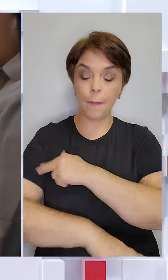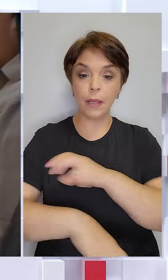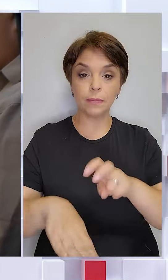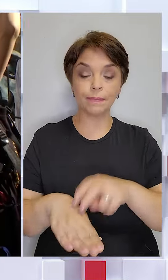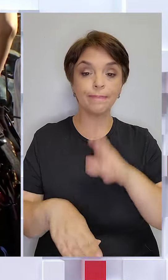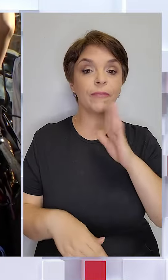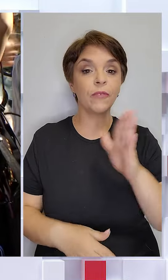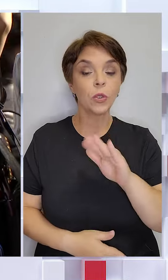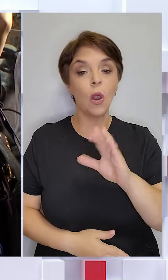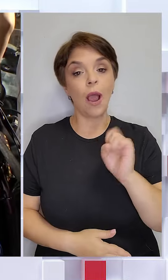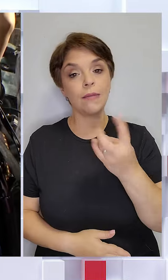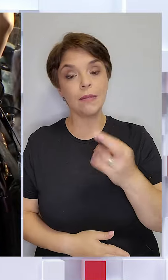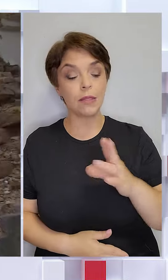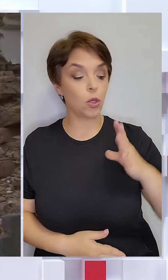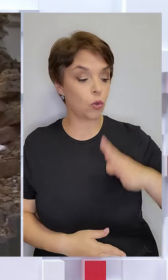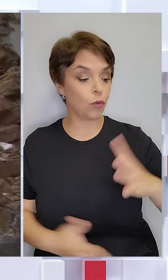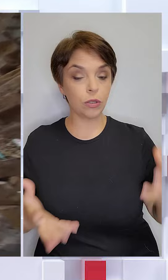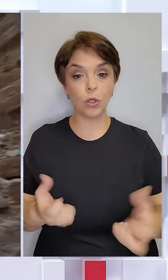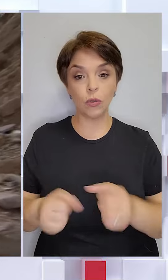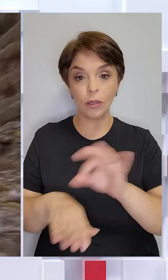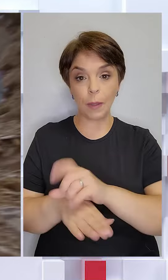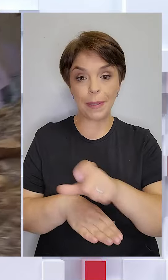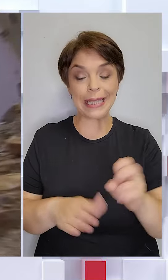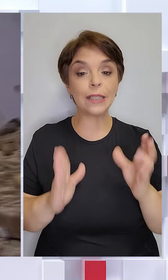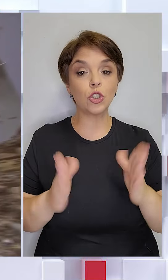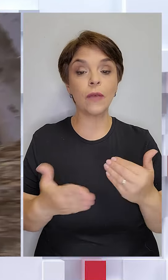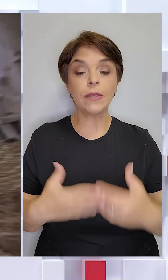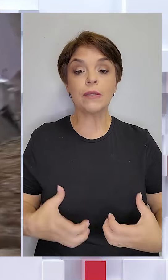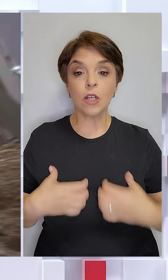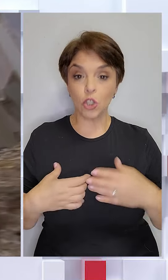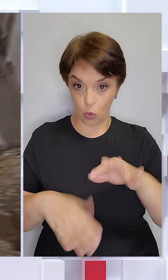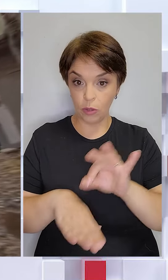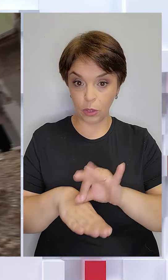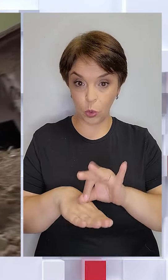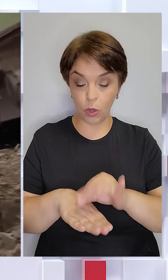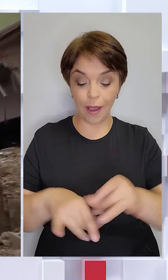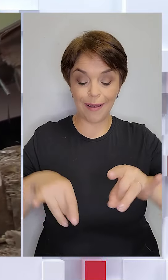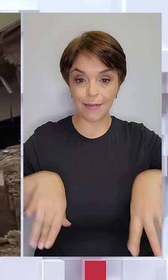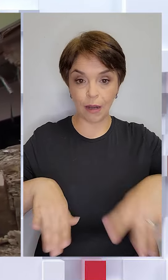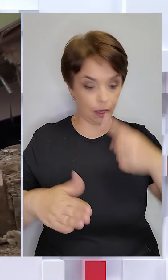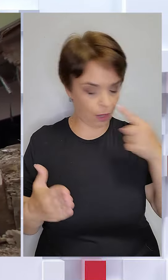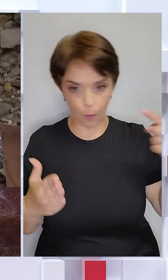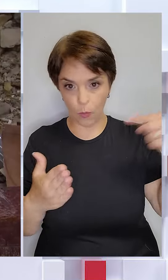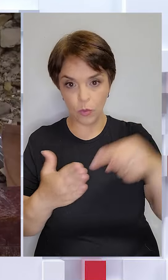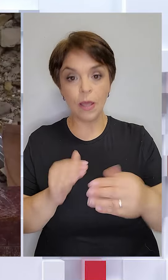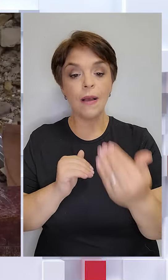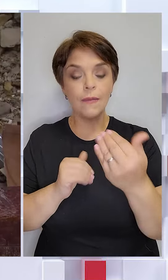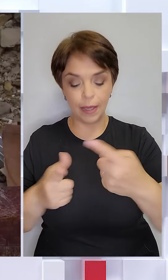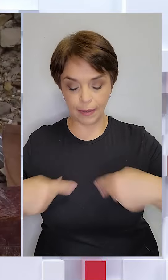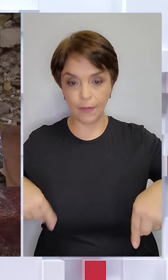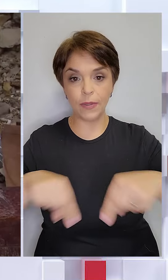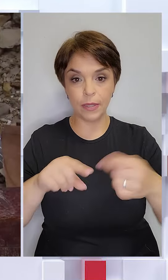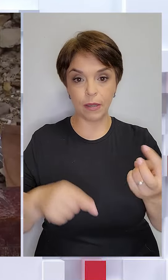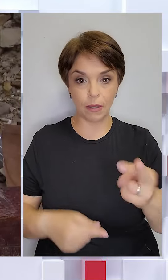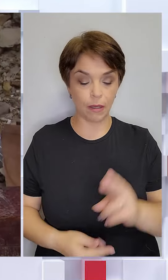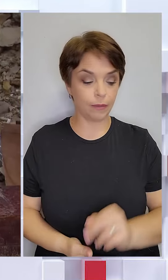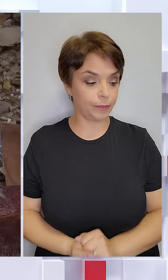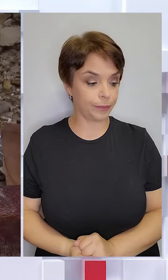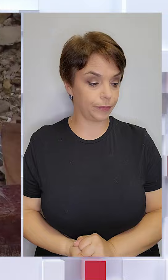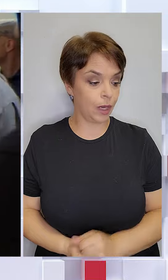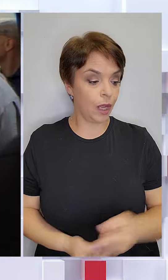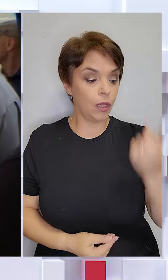Медпрацівницям закладу Вікторії та Анастасії довелося рятувати пацієнтів не лише від страшної недуги. Ракета поцілила у їхнє відділення. У той